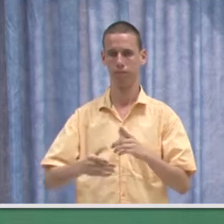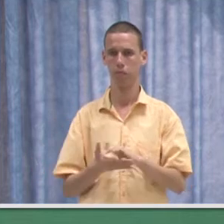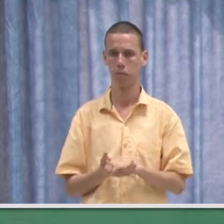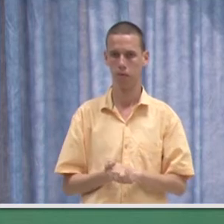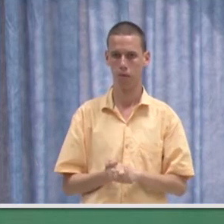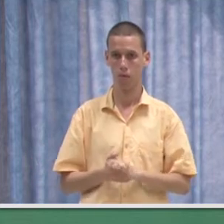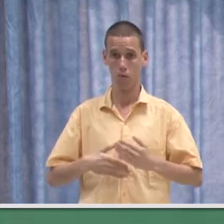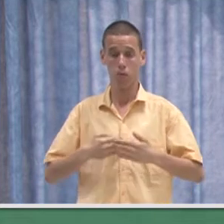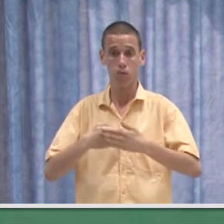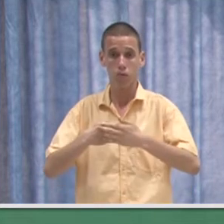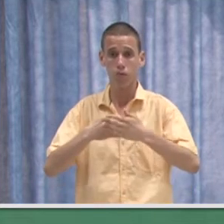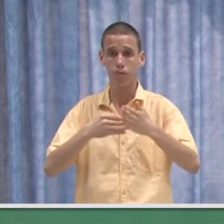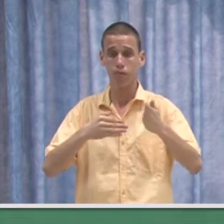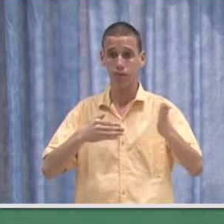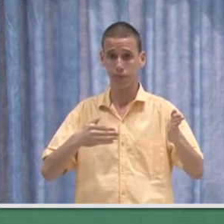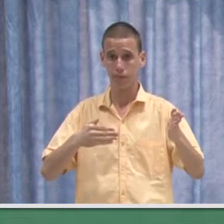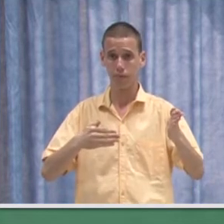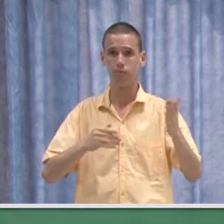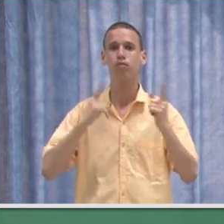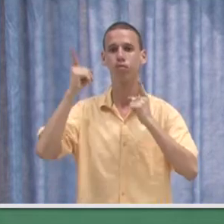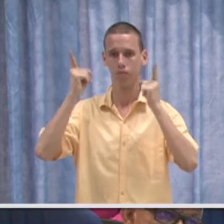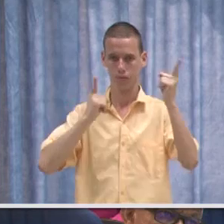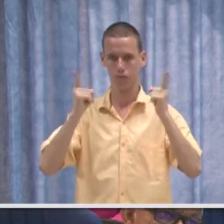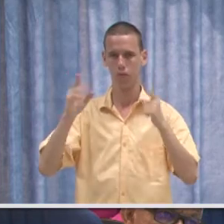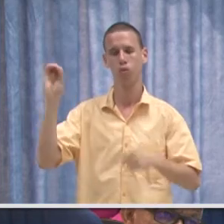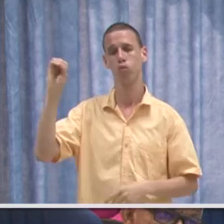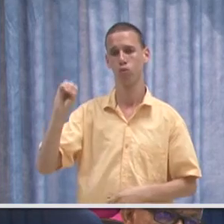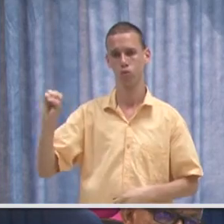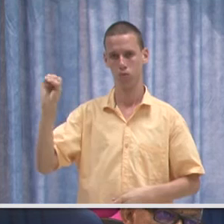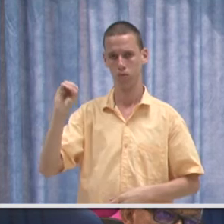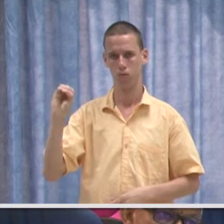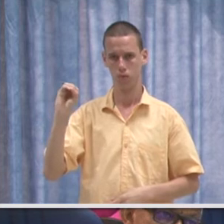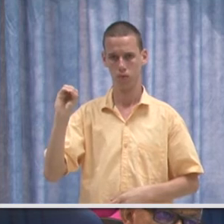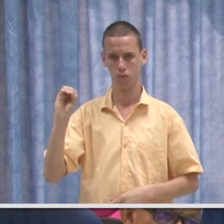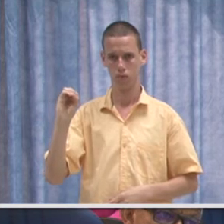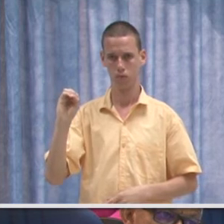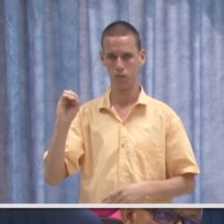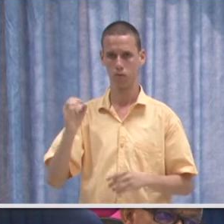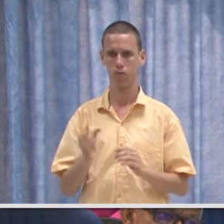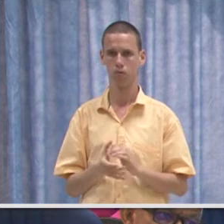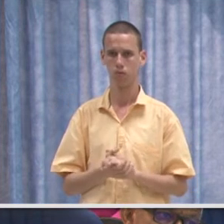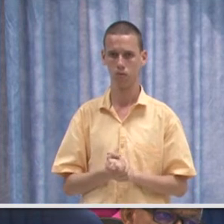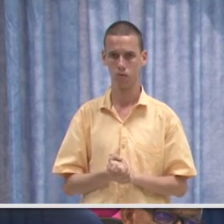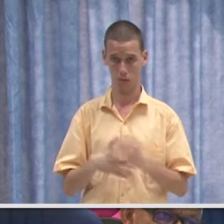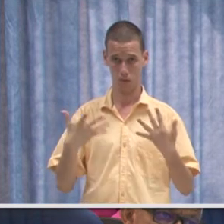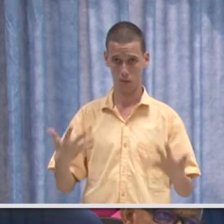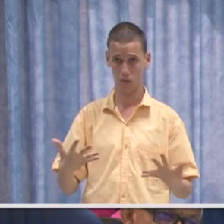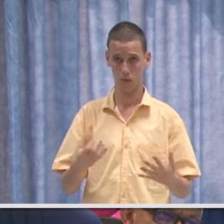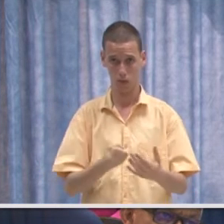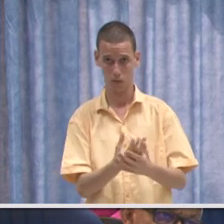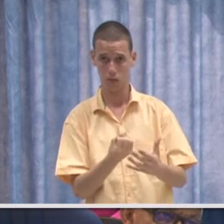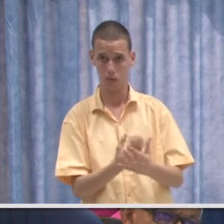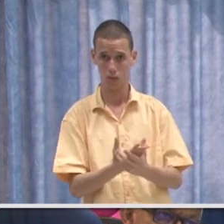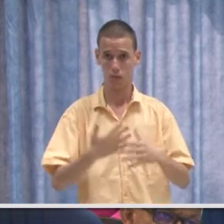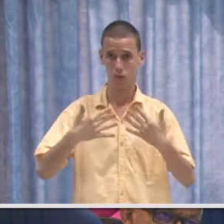commerciale, ou plus grande en pleine, peut-être ça plutôt en zillet août. Et nous avons ça avec bon hôtelier, vous comprenez, pour qu'ils ont besoin, c'est tout un système en